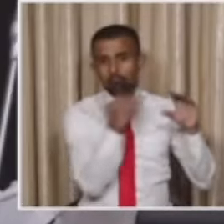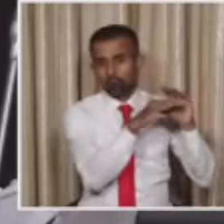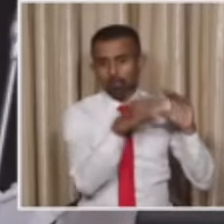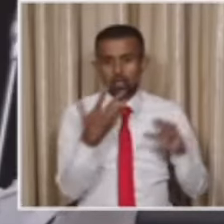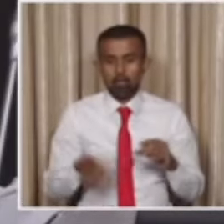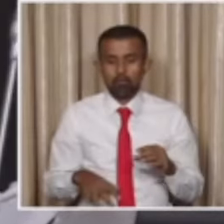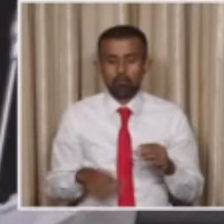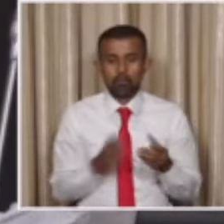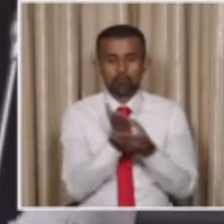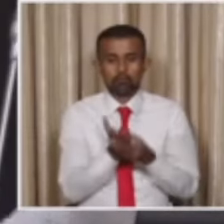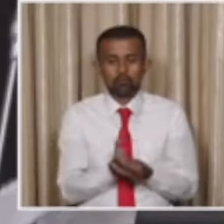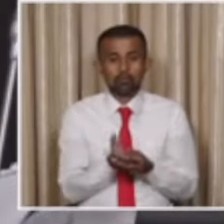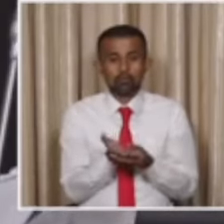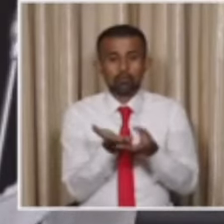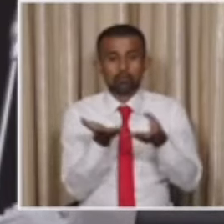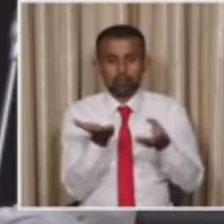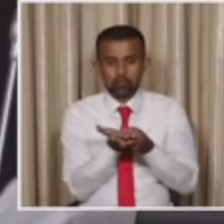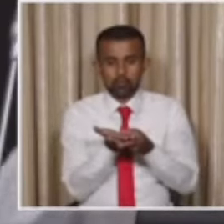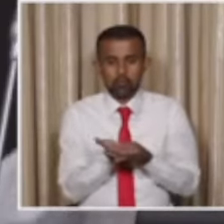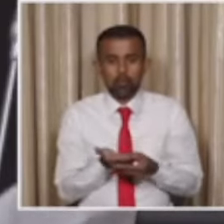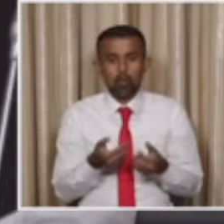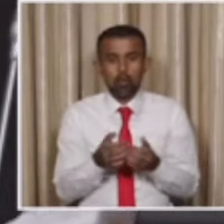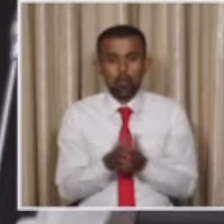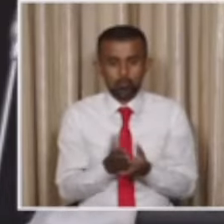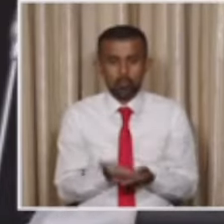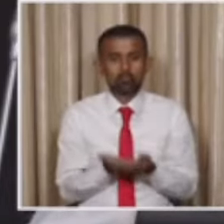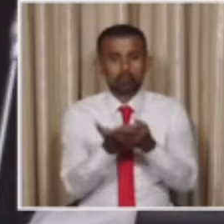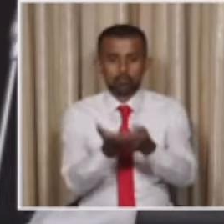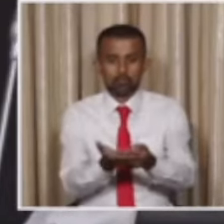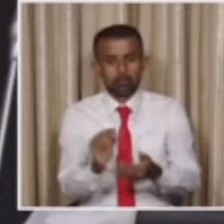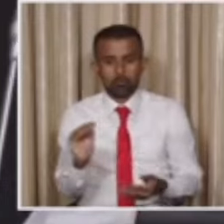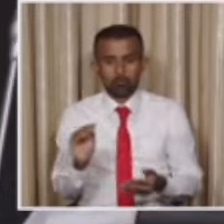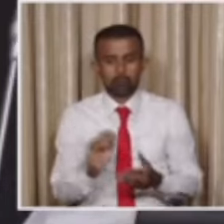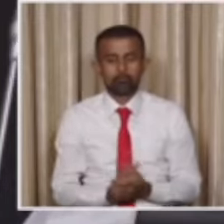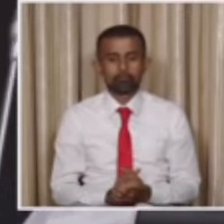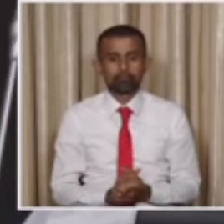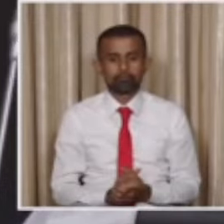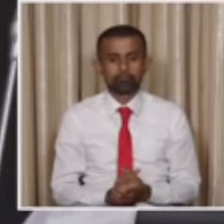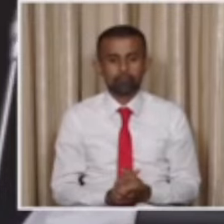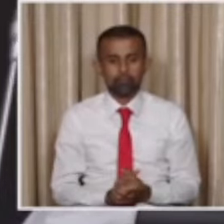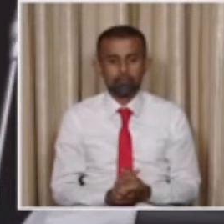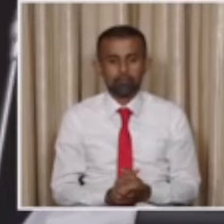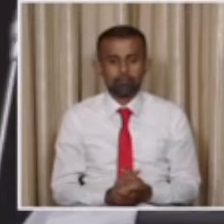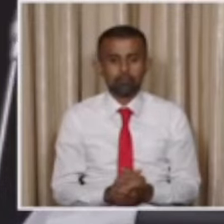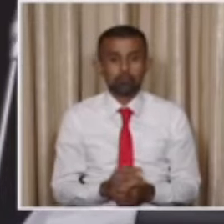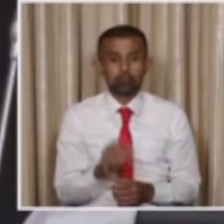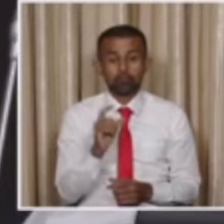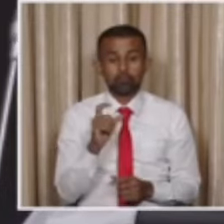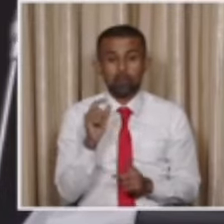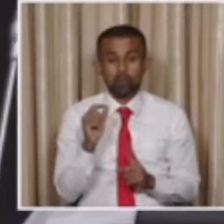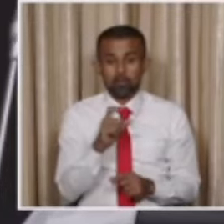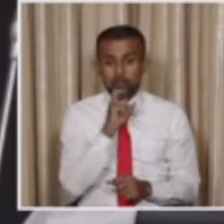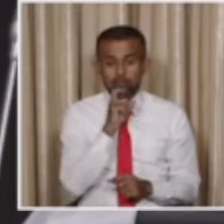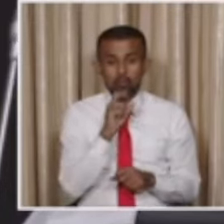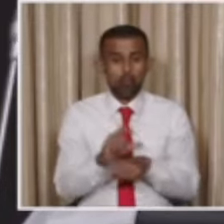අදාළ ලිපිගොනුත් එක්කම ඇමුණුන් එක්ක මම මේක සභාගත කරනවා ගරු කතානායකතුමනි. මේක පිළිබඳව පියවර ගන්න ඕන අධිකරණ සේවා කොමිසම